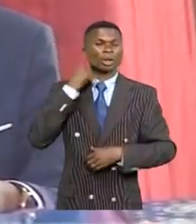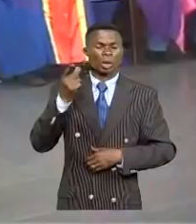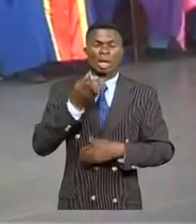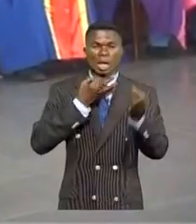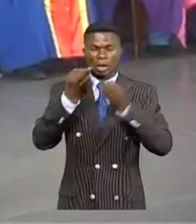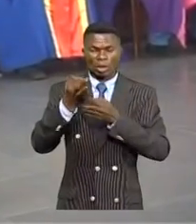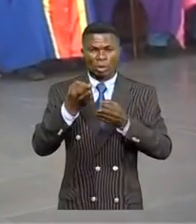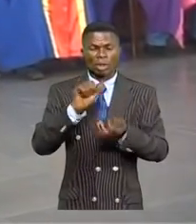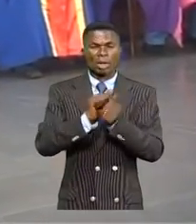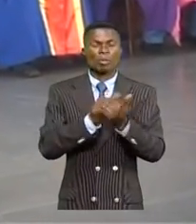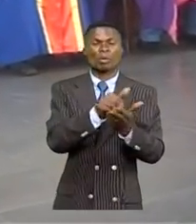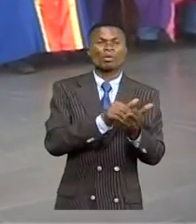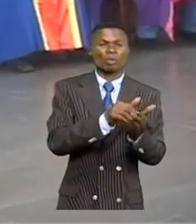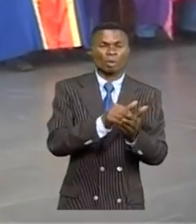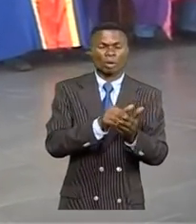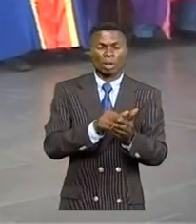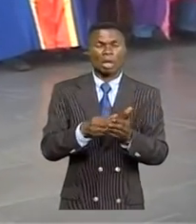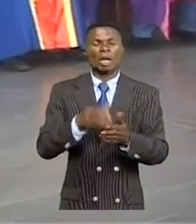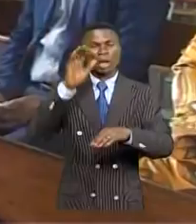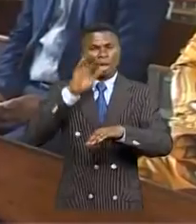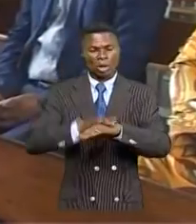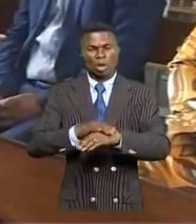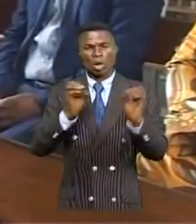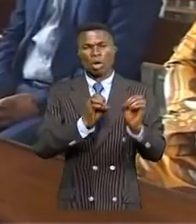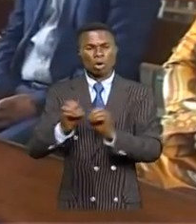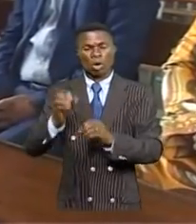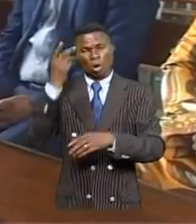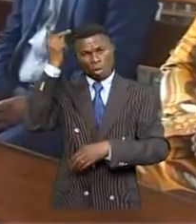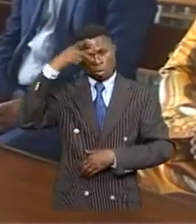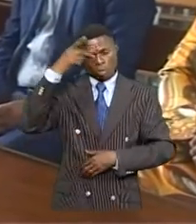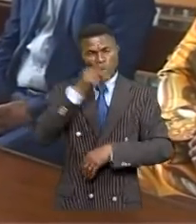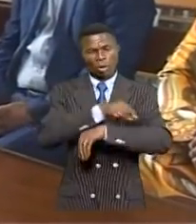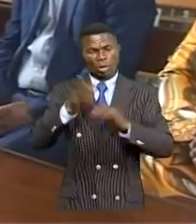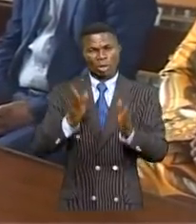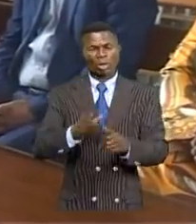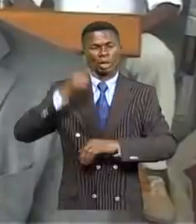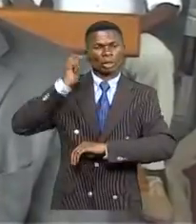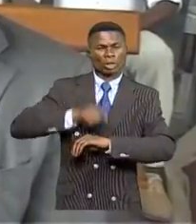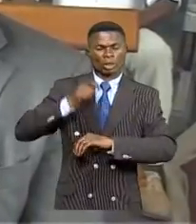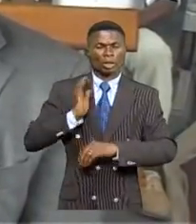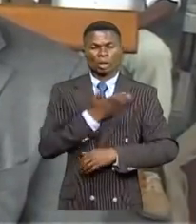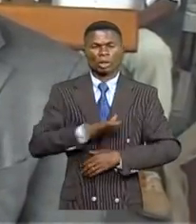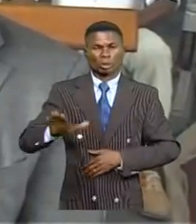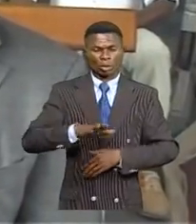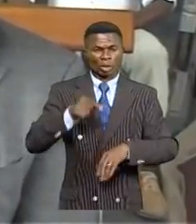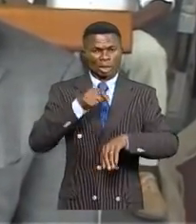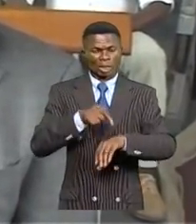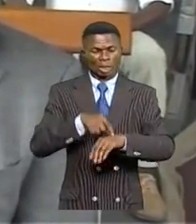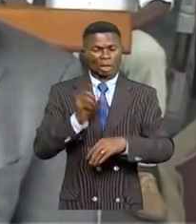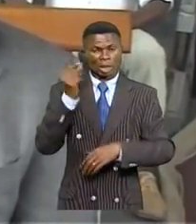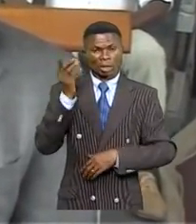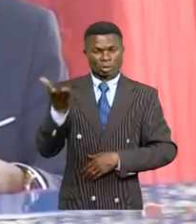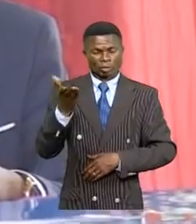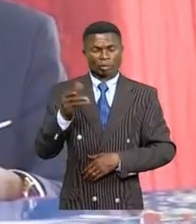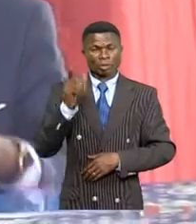relevé les faiblesses dont fait montre l'organisation politique, administrative et judiciaire du pays en cette matière.